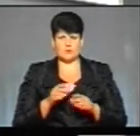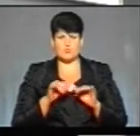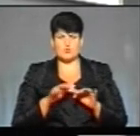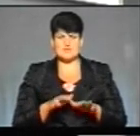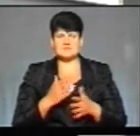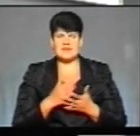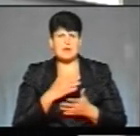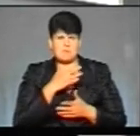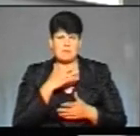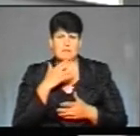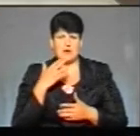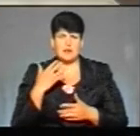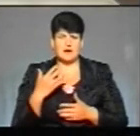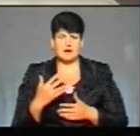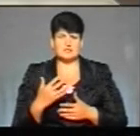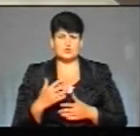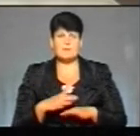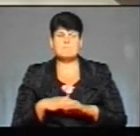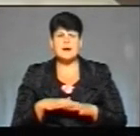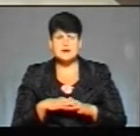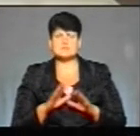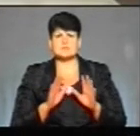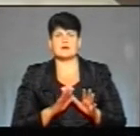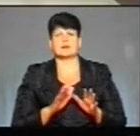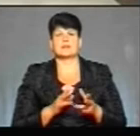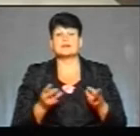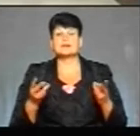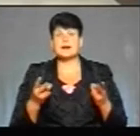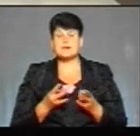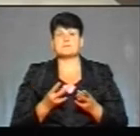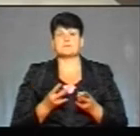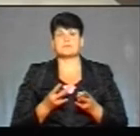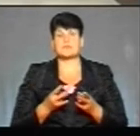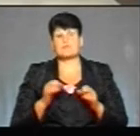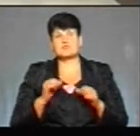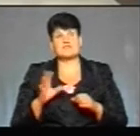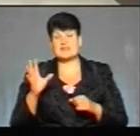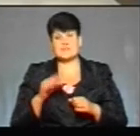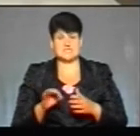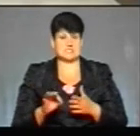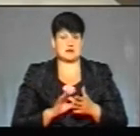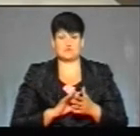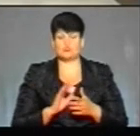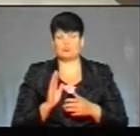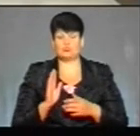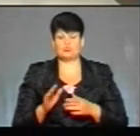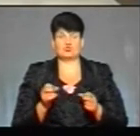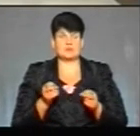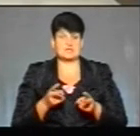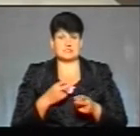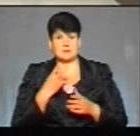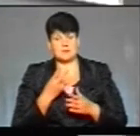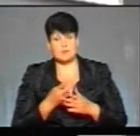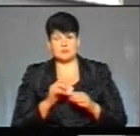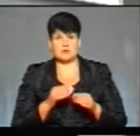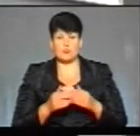так, їх є маса, так, але треба, і можливо, і не всі зразу будуть ті ризики передбачені. Можливо, в